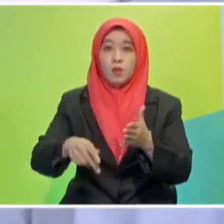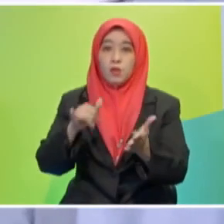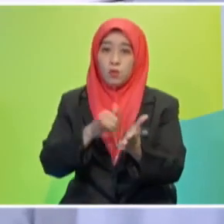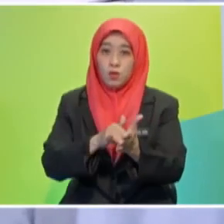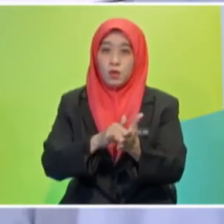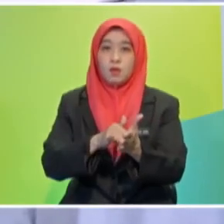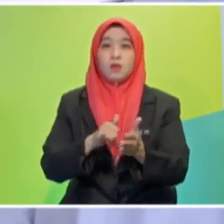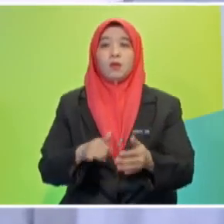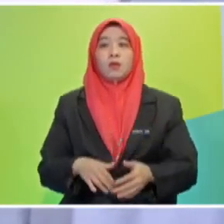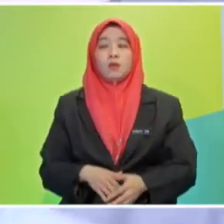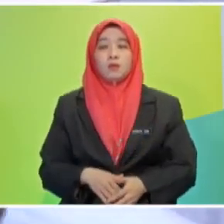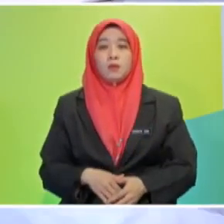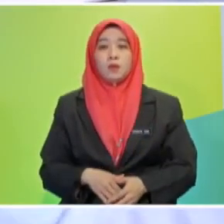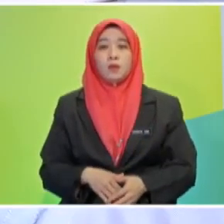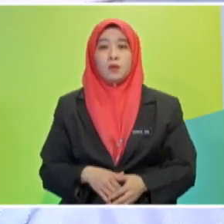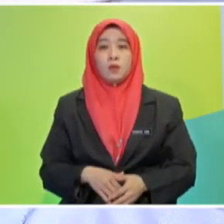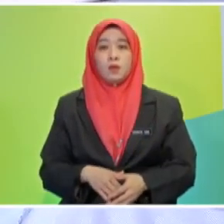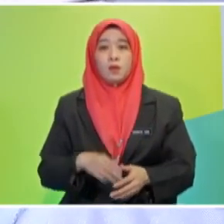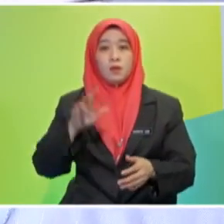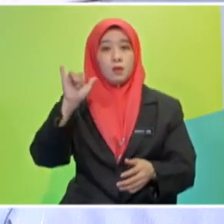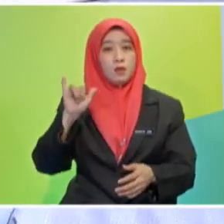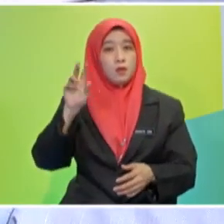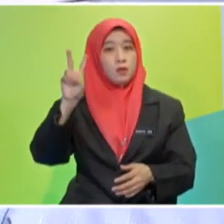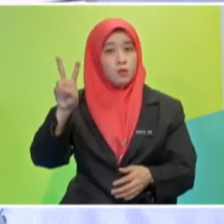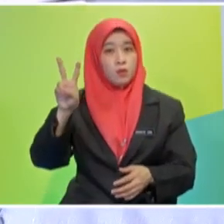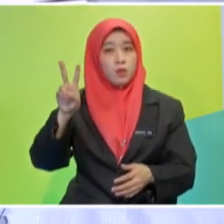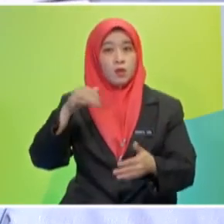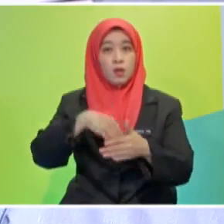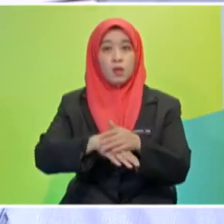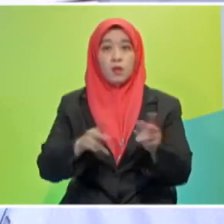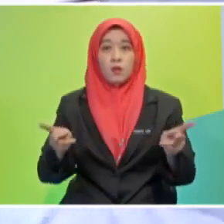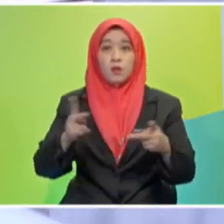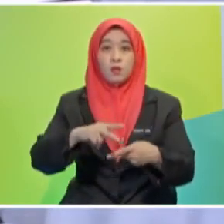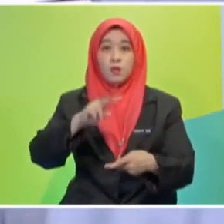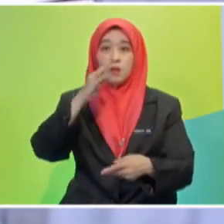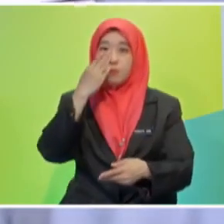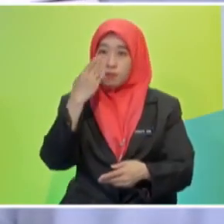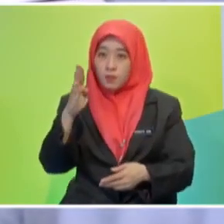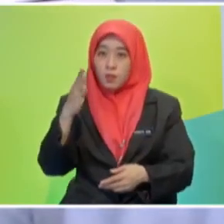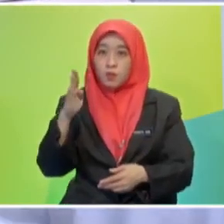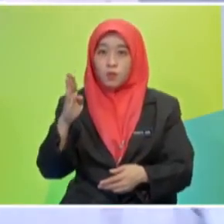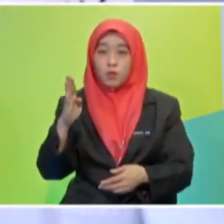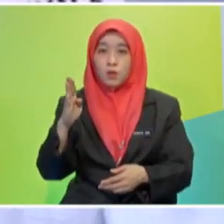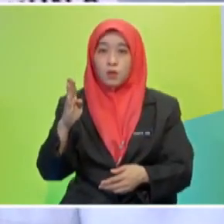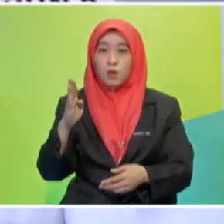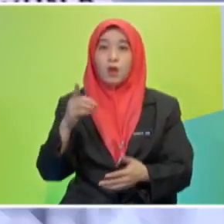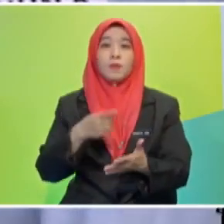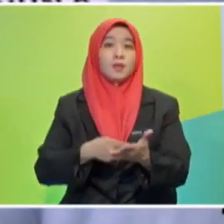membawa komponen elektrik. Okey, yang kedua, yang dalam kotak biru ni apa tu? Kita baca